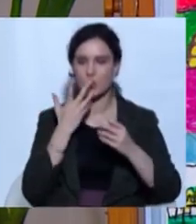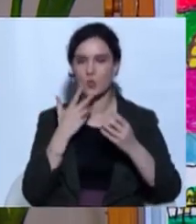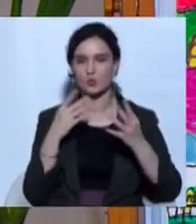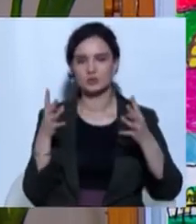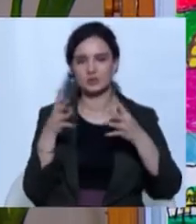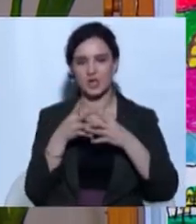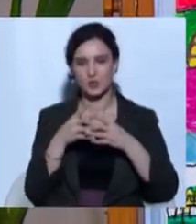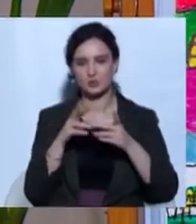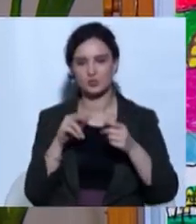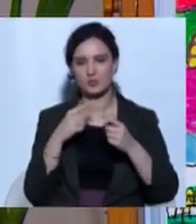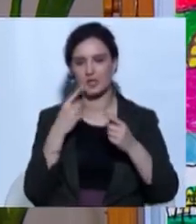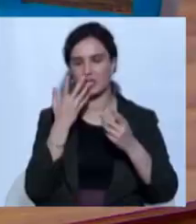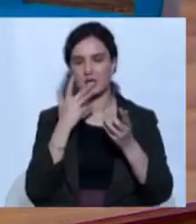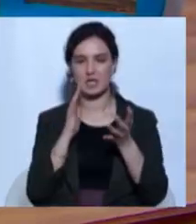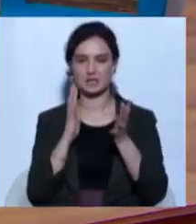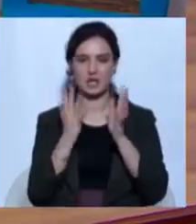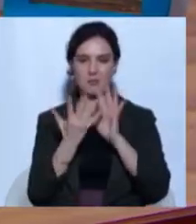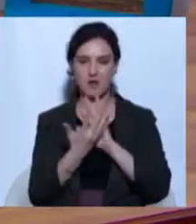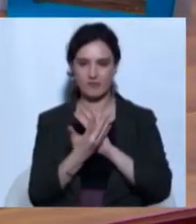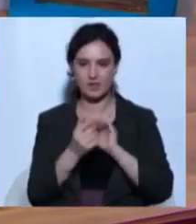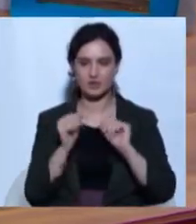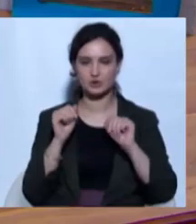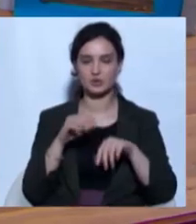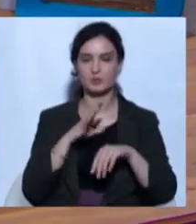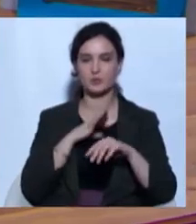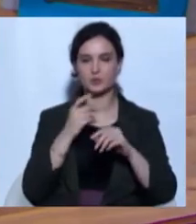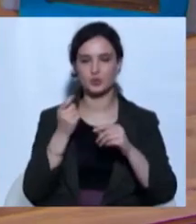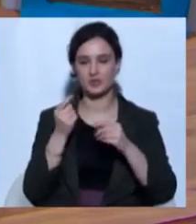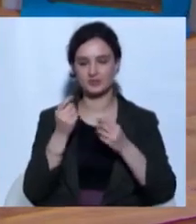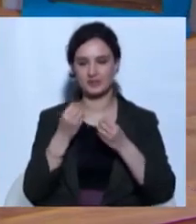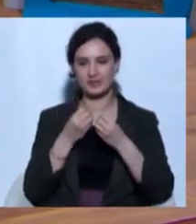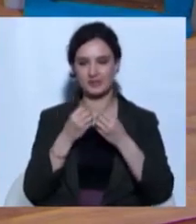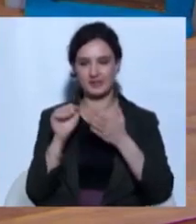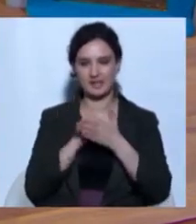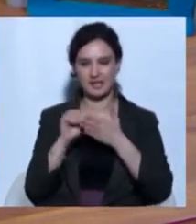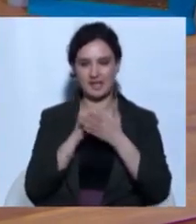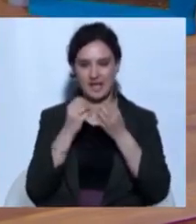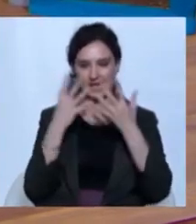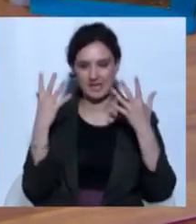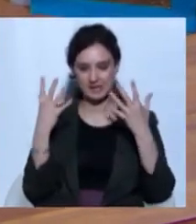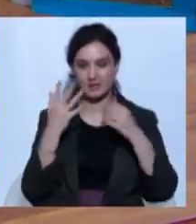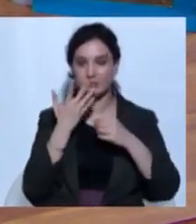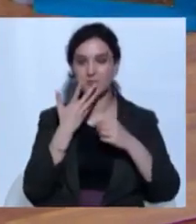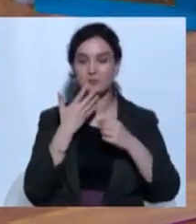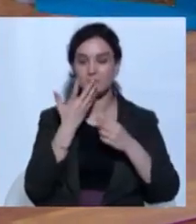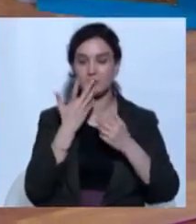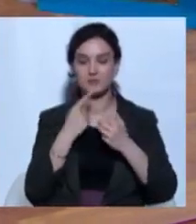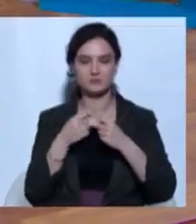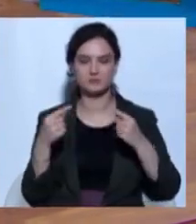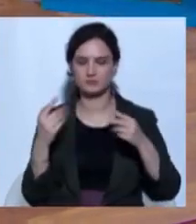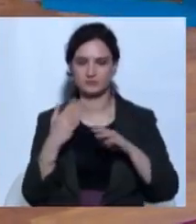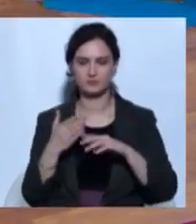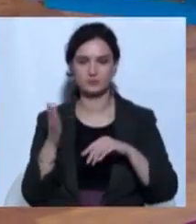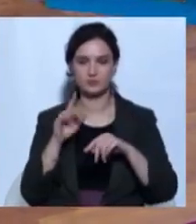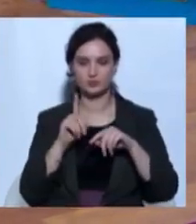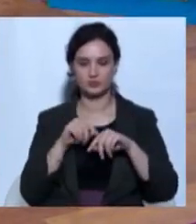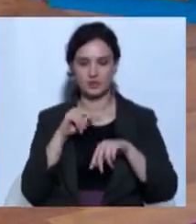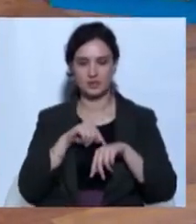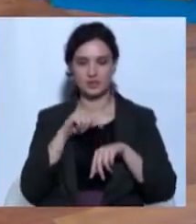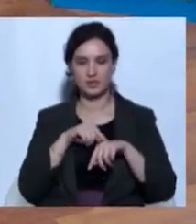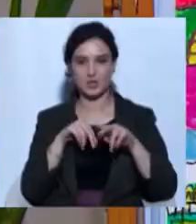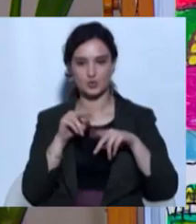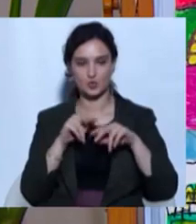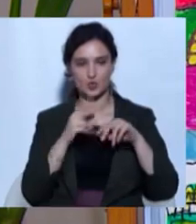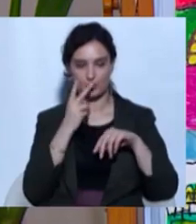კონტრასტული, გარდამავალი, ცოტა გაქექილი, ბევრი თვისება აქვს ფერს და კიდე განწყობას ქმნის, ხო